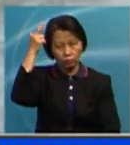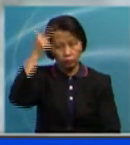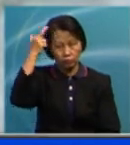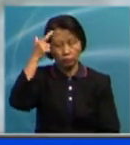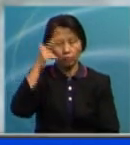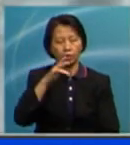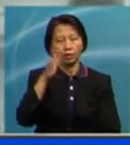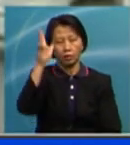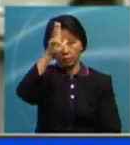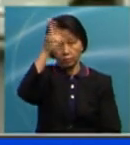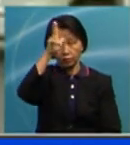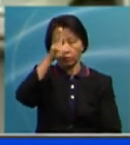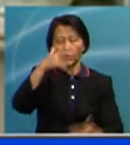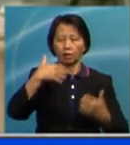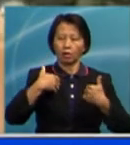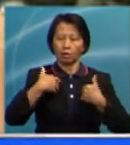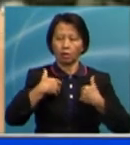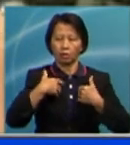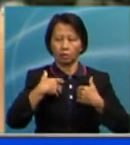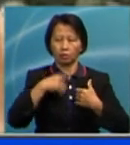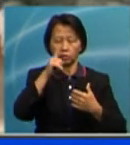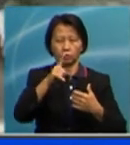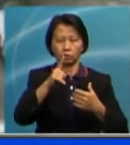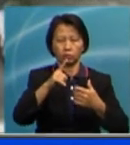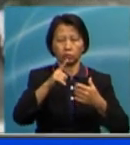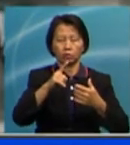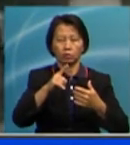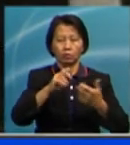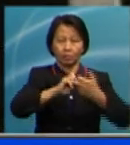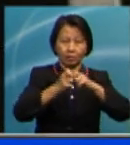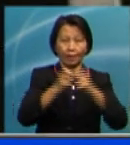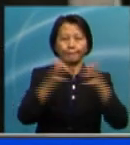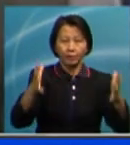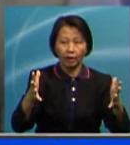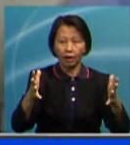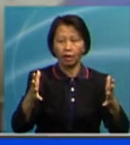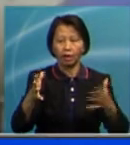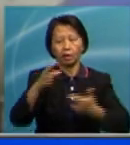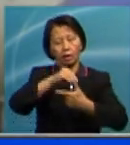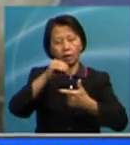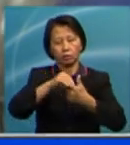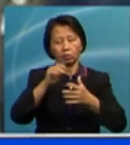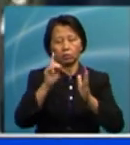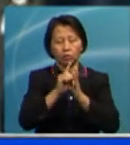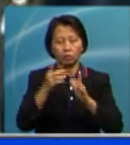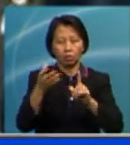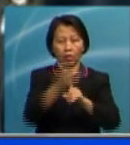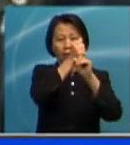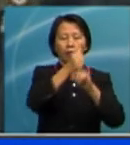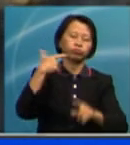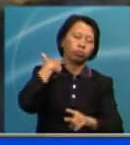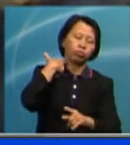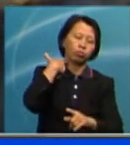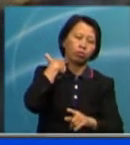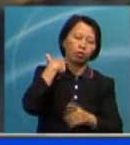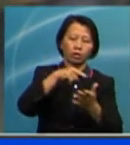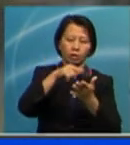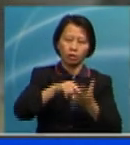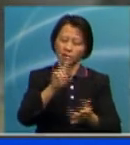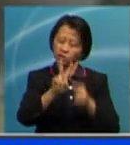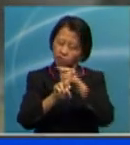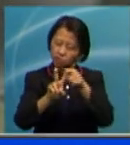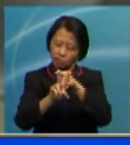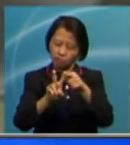pesawat mengalami satu disaster lah atau hijack inialah dua perkara yang